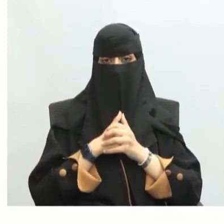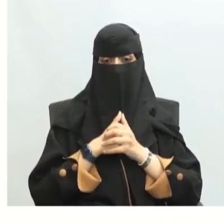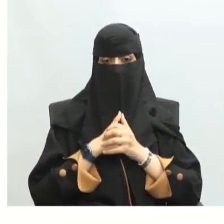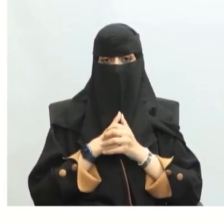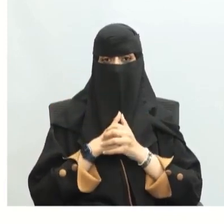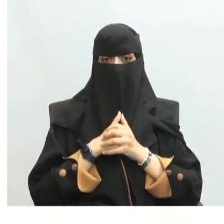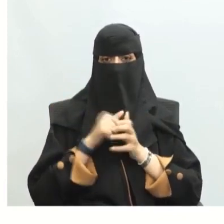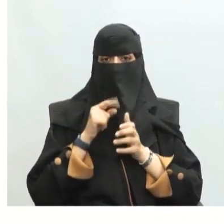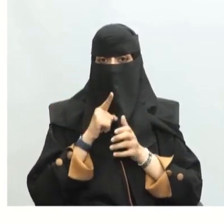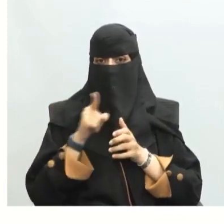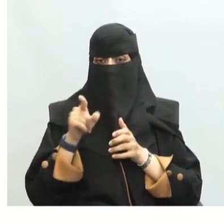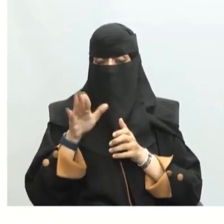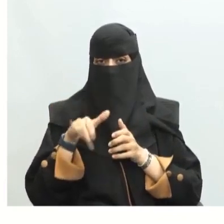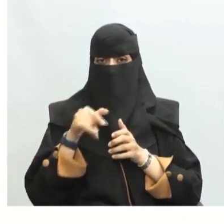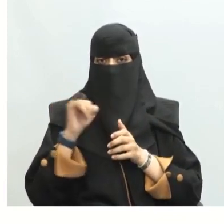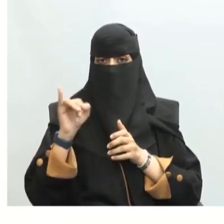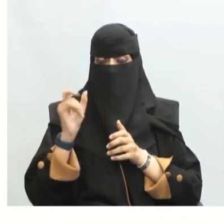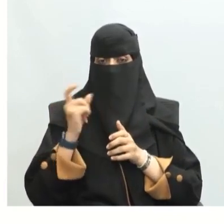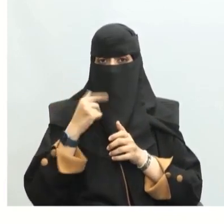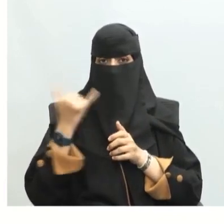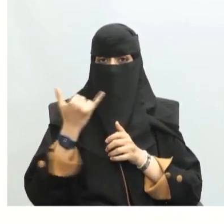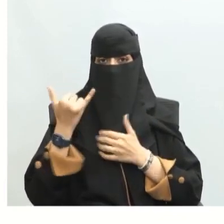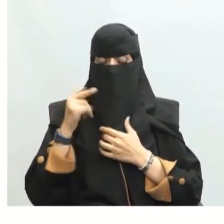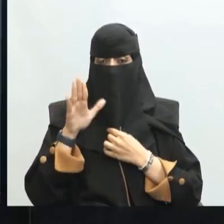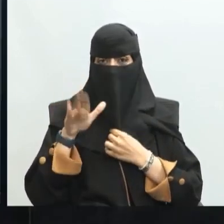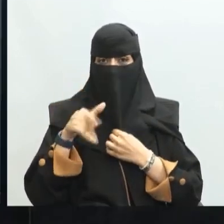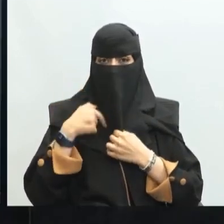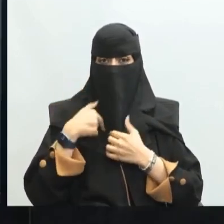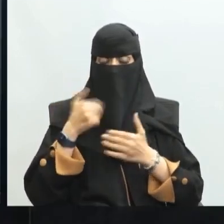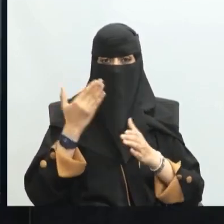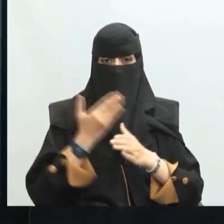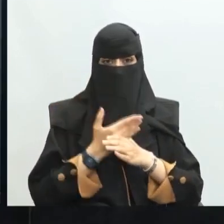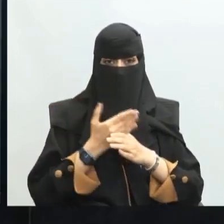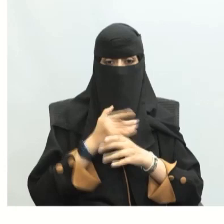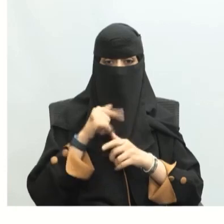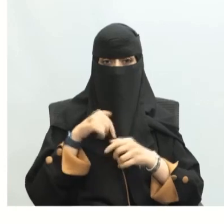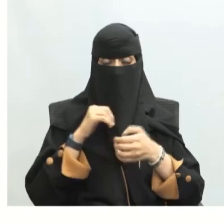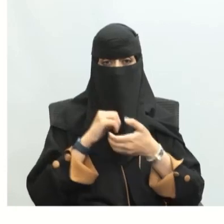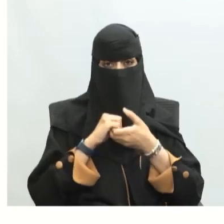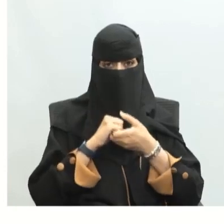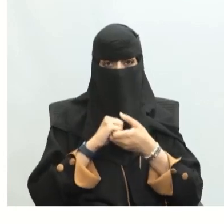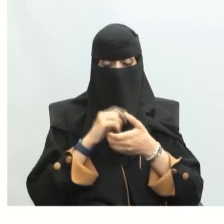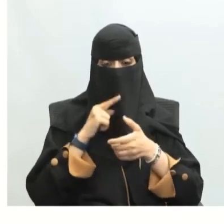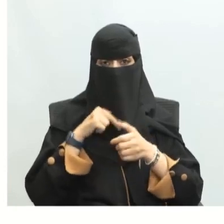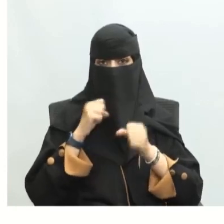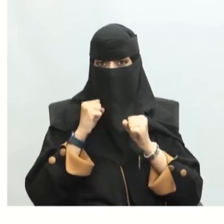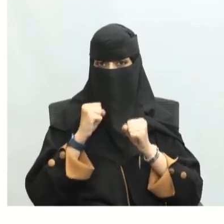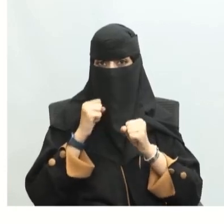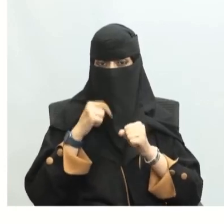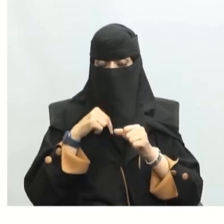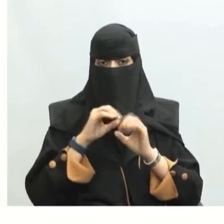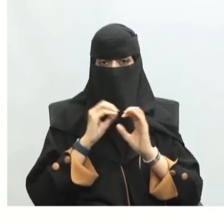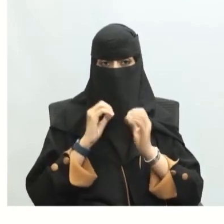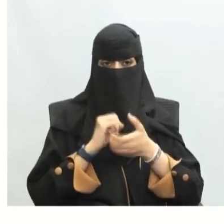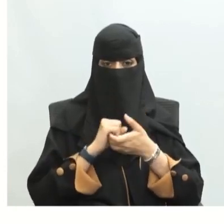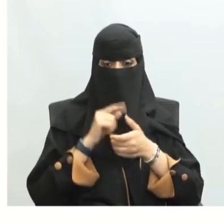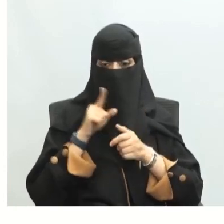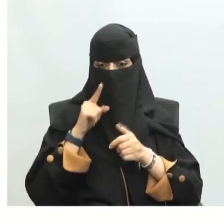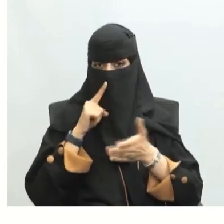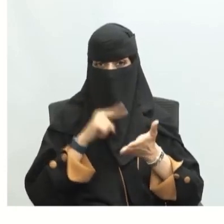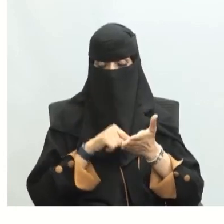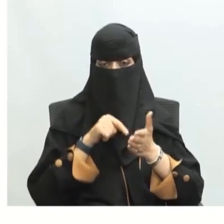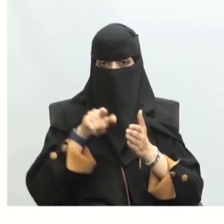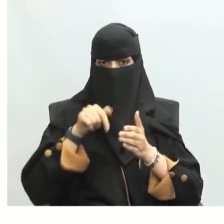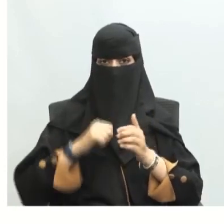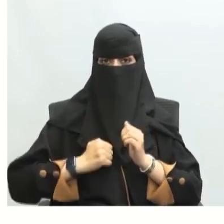والتلاحم وهذه من اهم اسباب اللحمه والقوه والاتحاد هو ان يكون